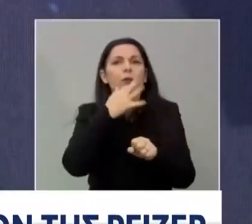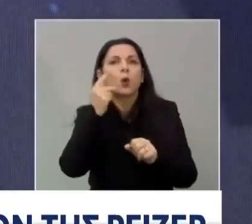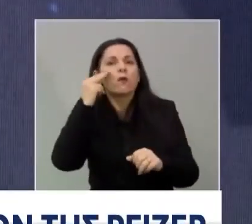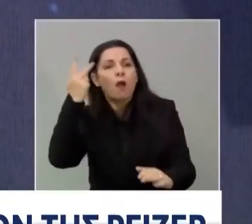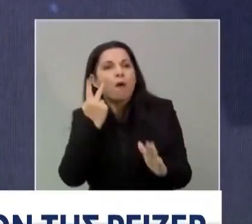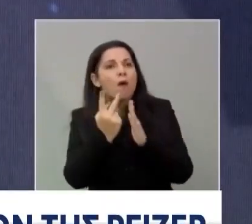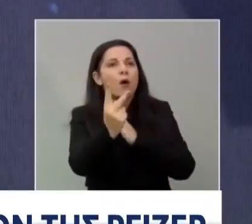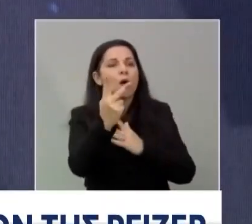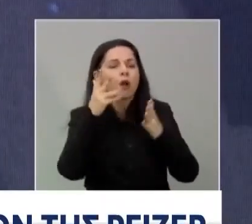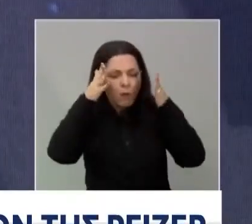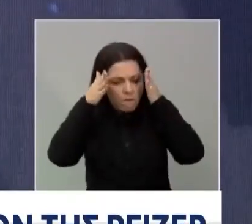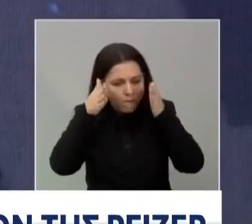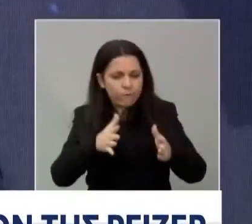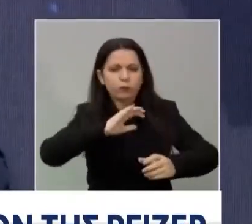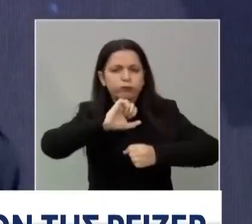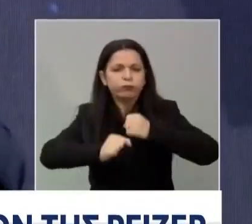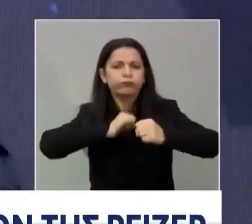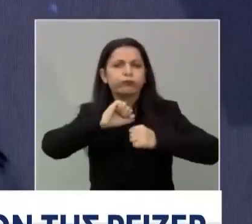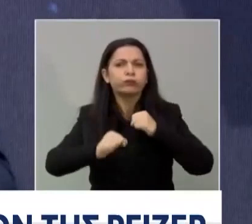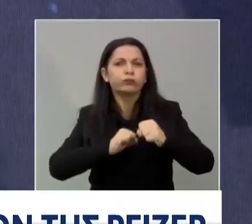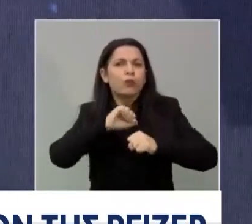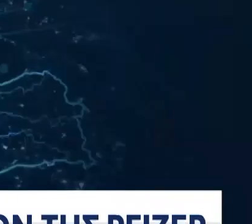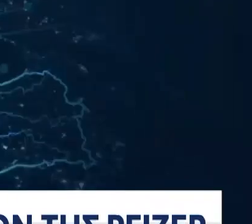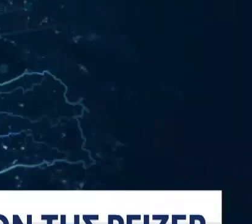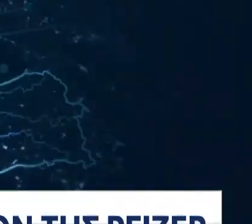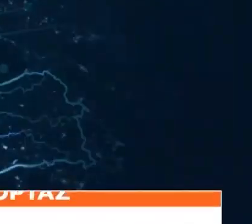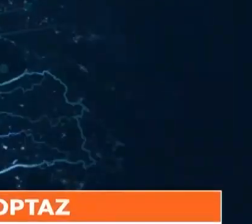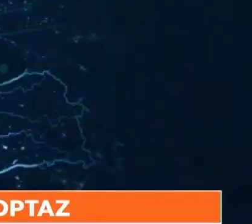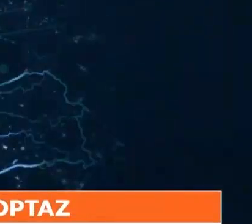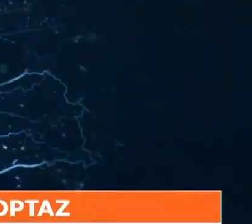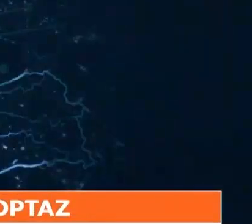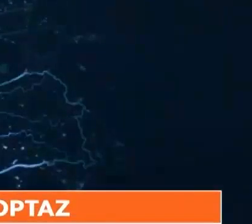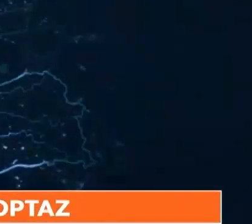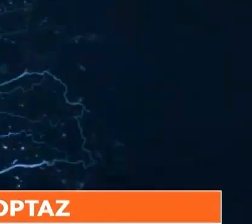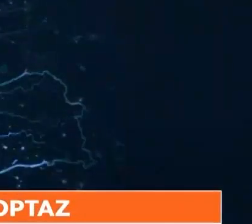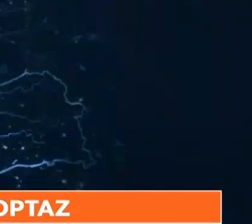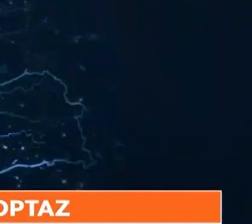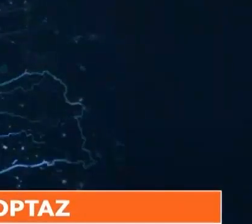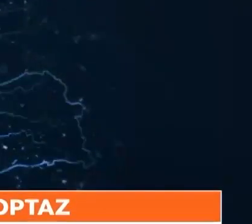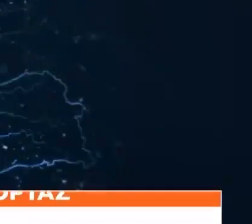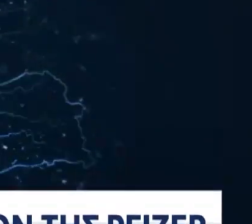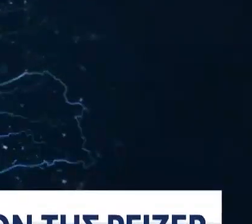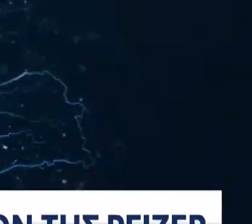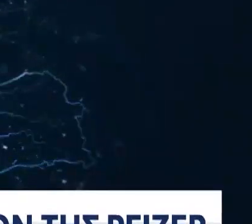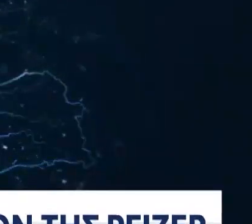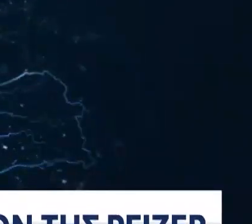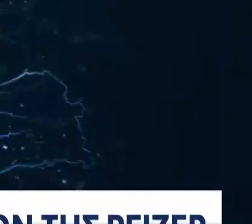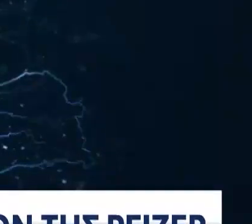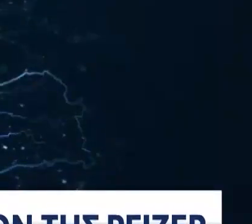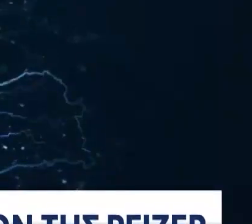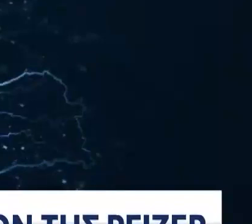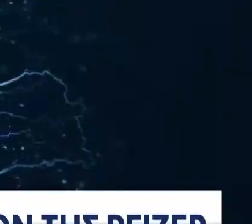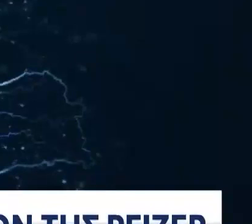Αλμπέρ Μπουρλά δηλώνει περήφανος που η Ελλάδα έχει το εθνικό κεφάλαιο για να στελεχώσει τα δύο νέα κέντρα επιχειρησιακών λειτουργιών